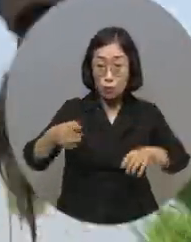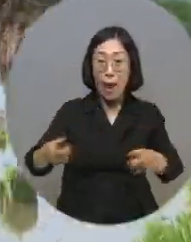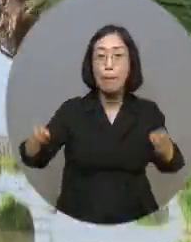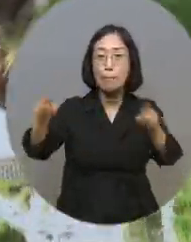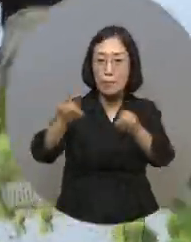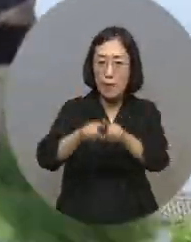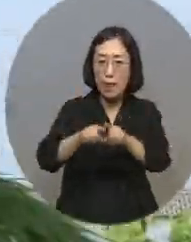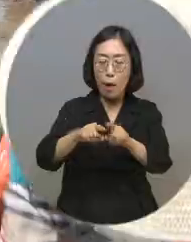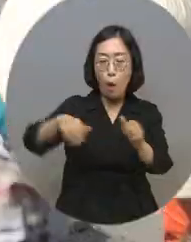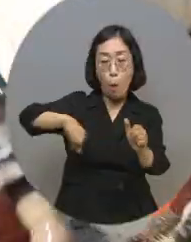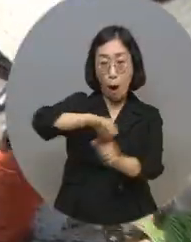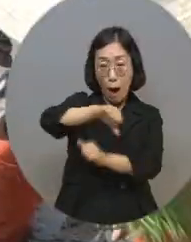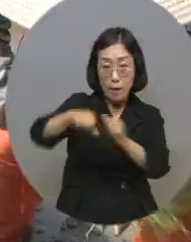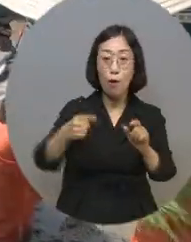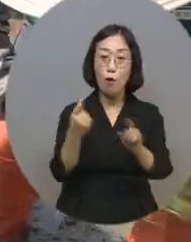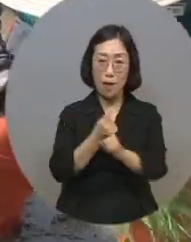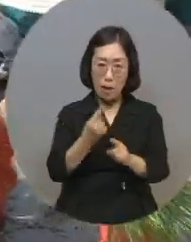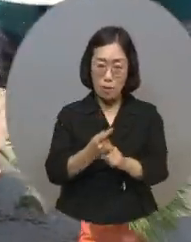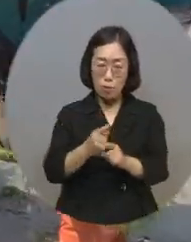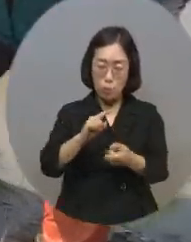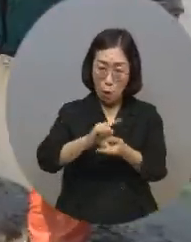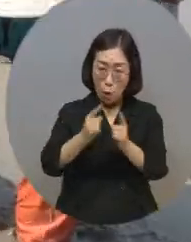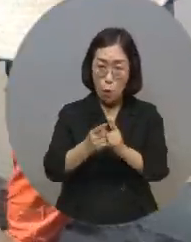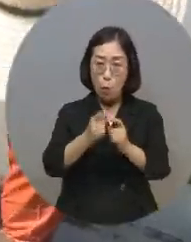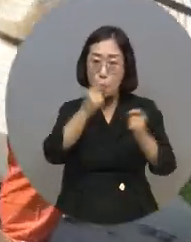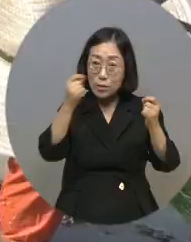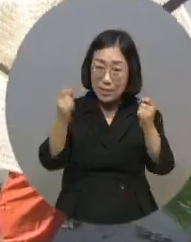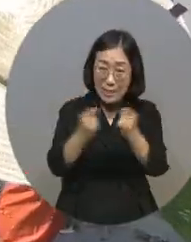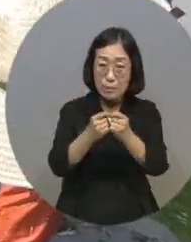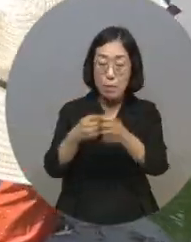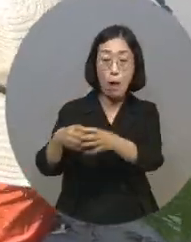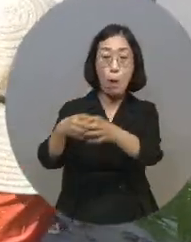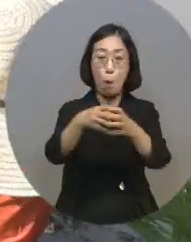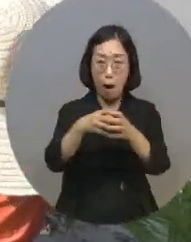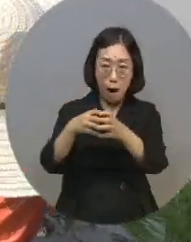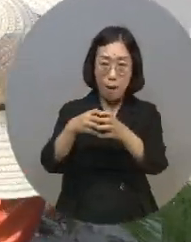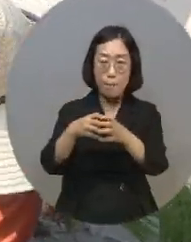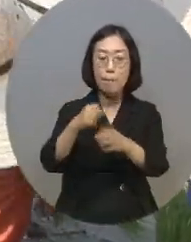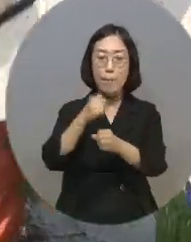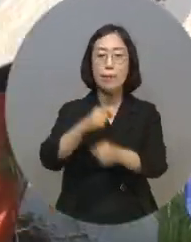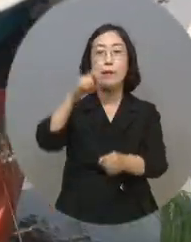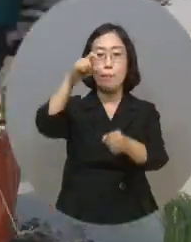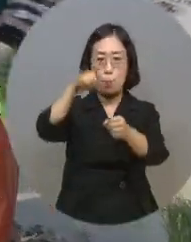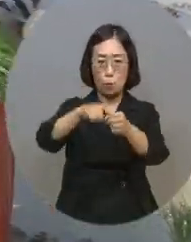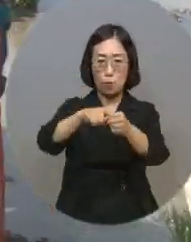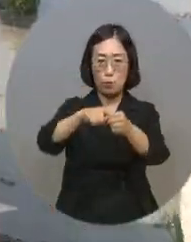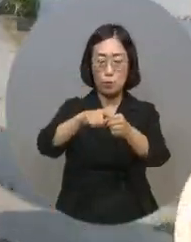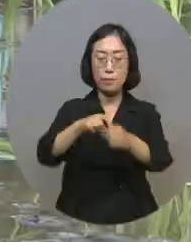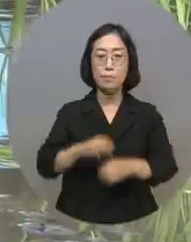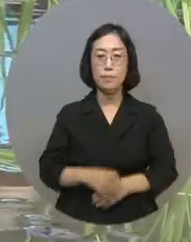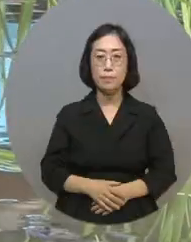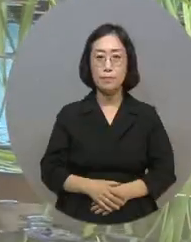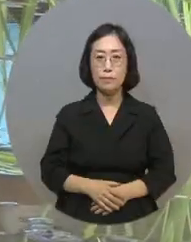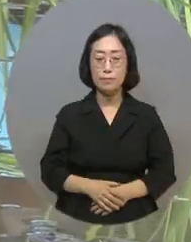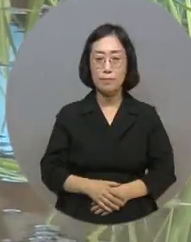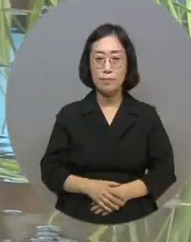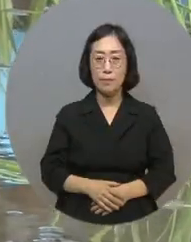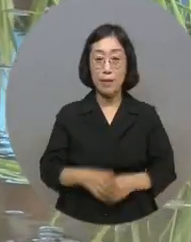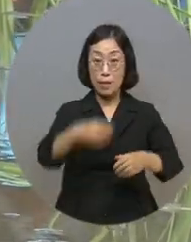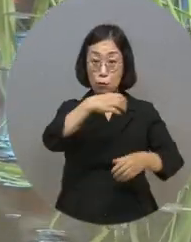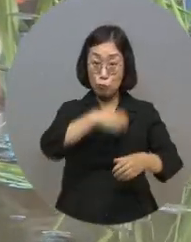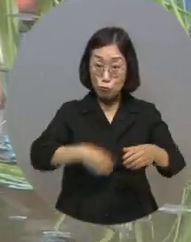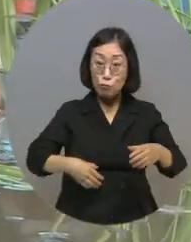환경 개선은 물론 주민 간 소통 화합의 장을 마련하는 데 목적이 있습니다. 군